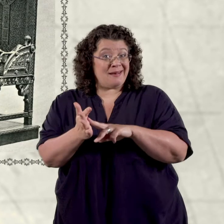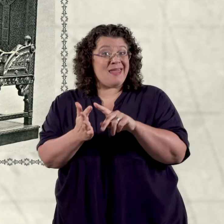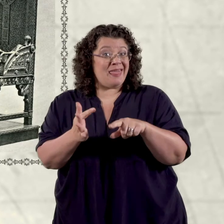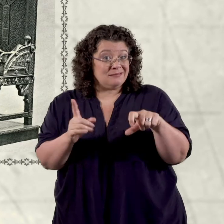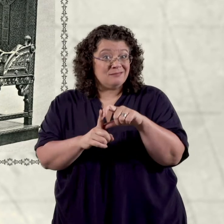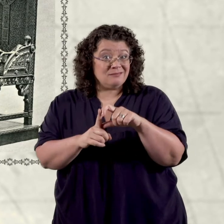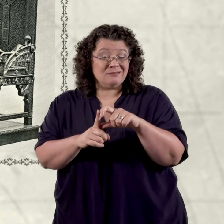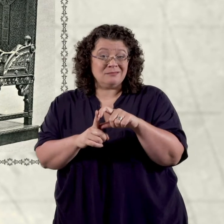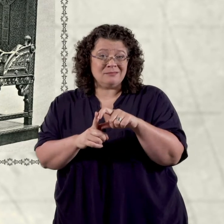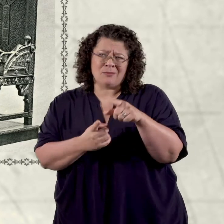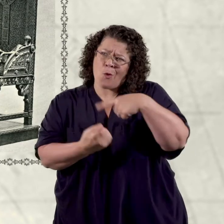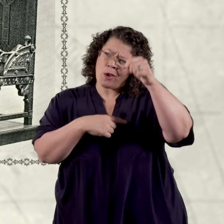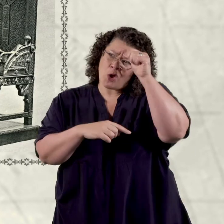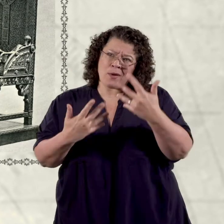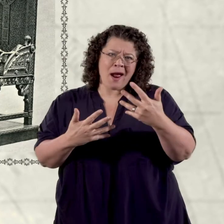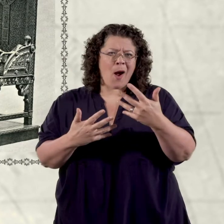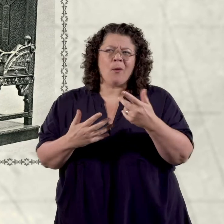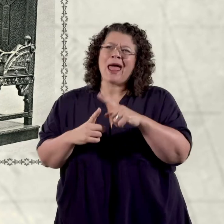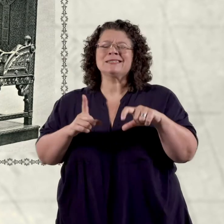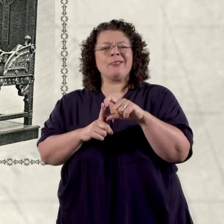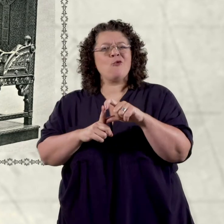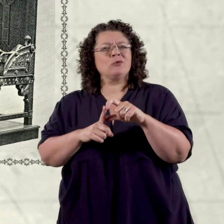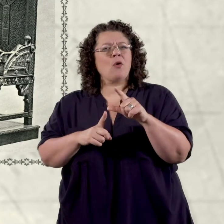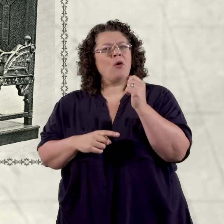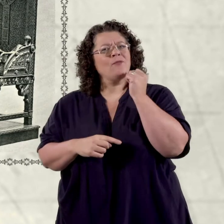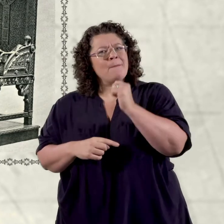A'i galw hi yn gadair ddu.